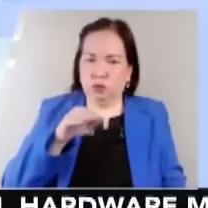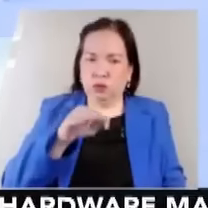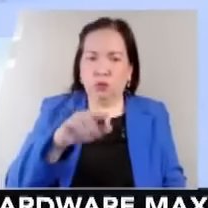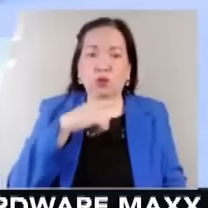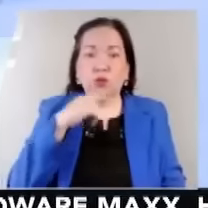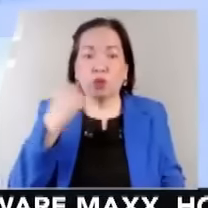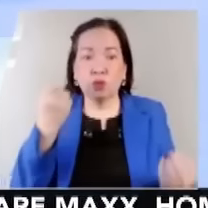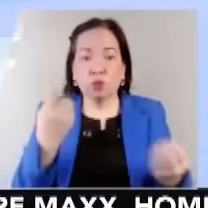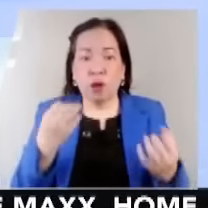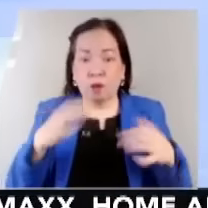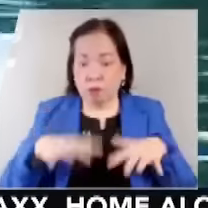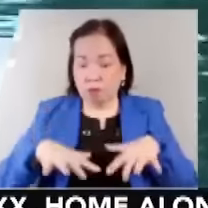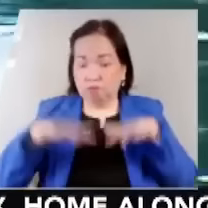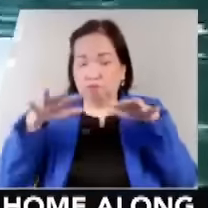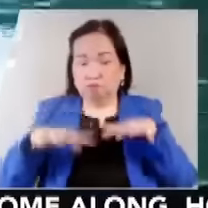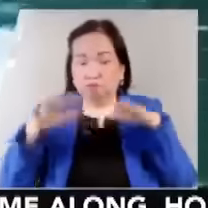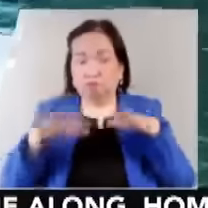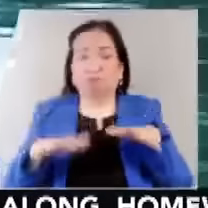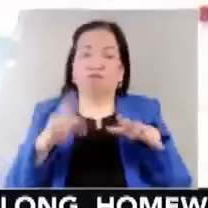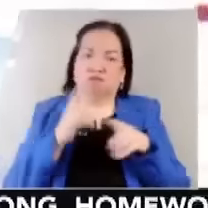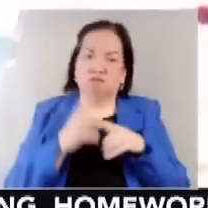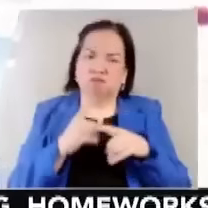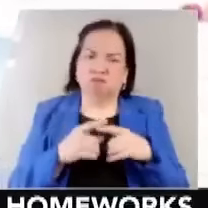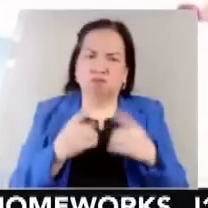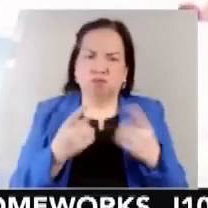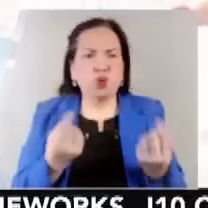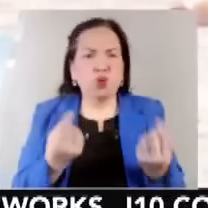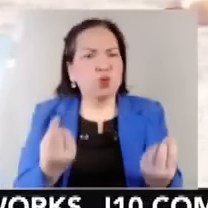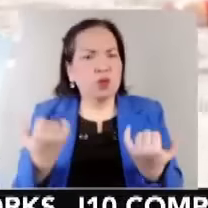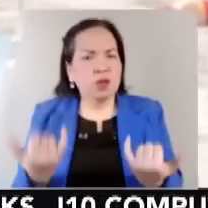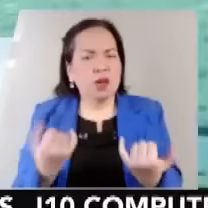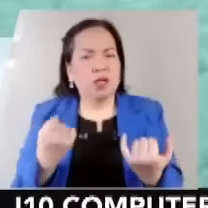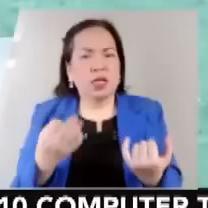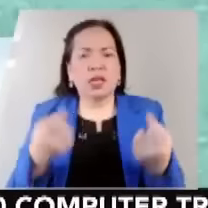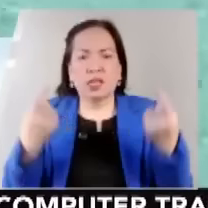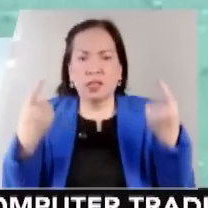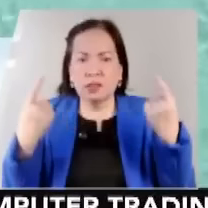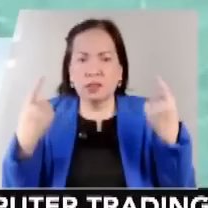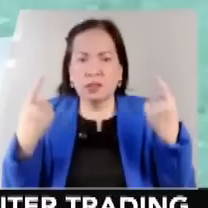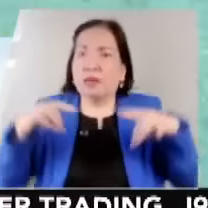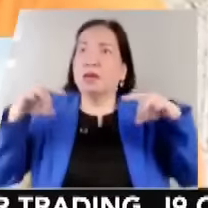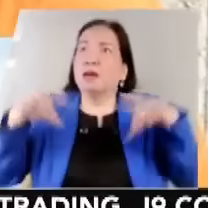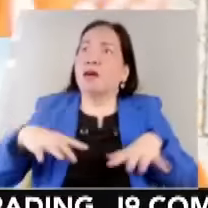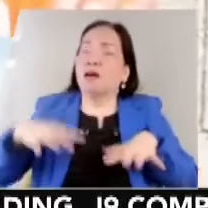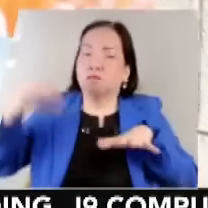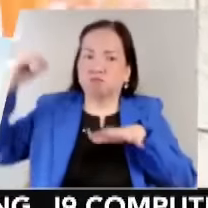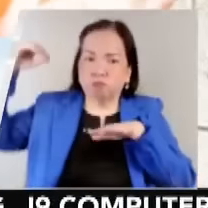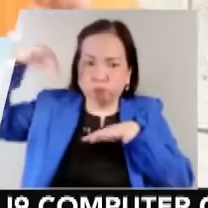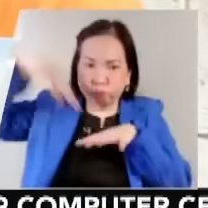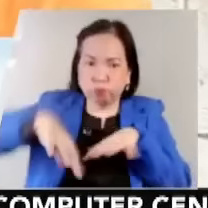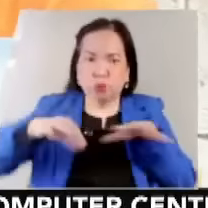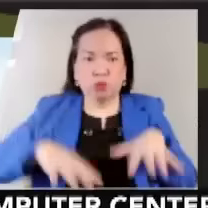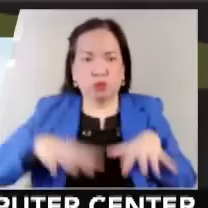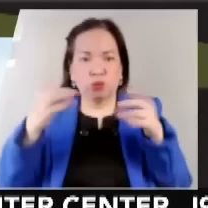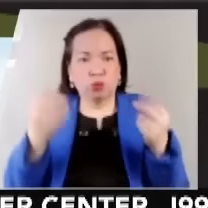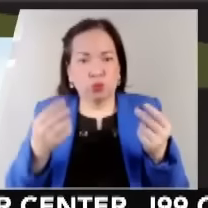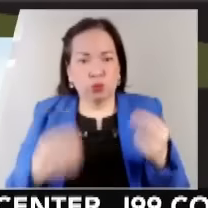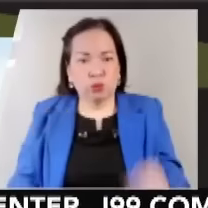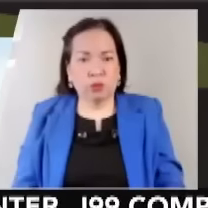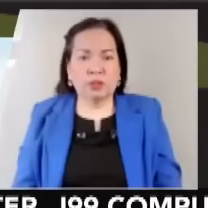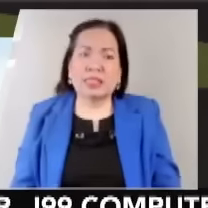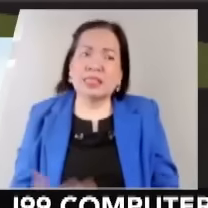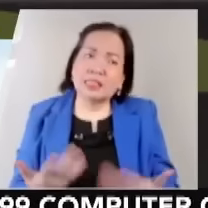sa baha na bunsod ng sama ng panahon ano nga ba ang dapat gawin sakaling maharap sa ganitong sitwasyon Kuya lakim ano na